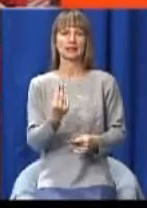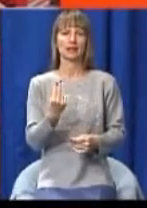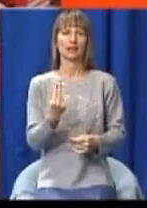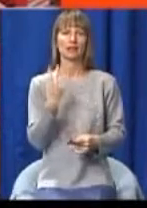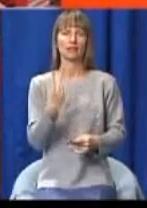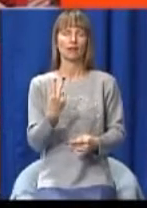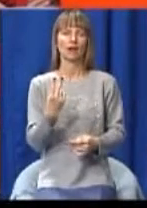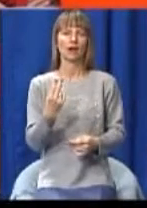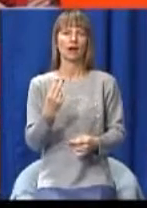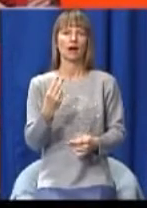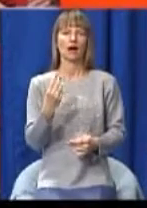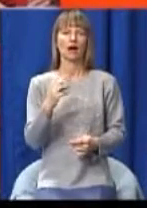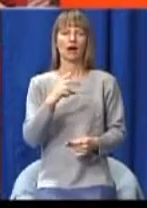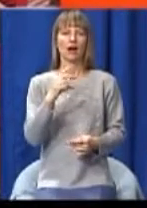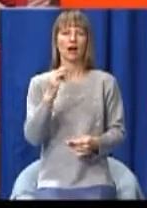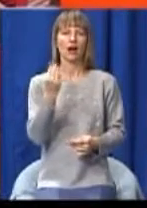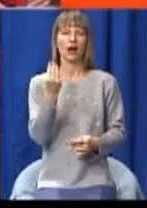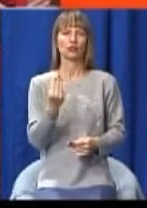C2H5OH. Що це таке? Як ви вважаєте?